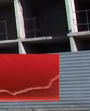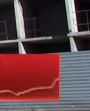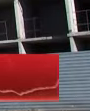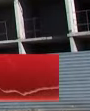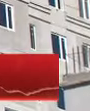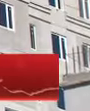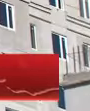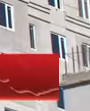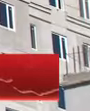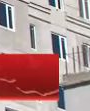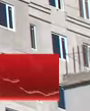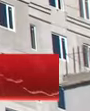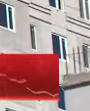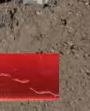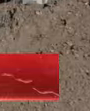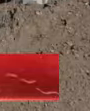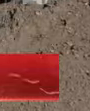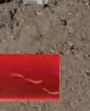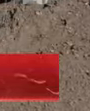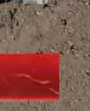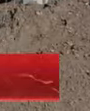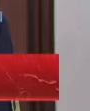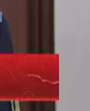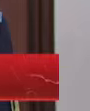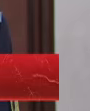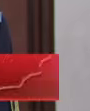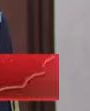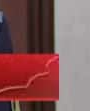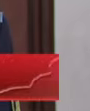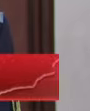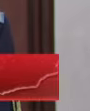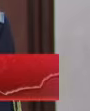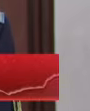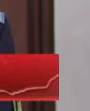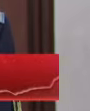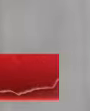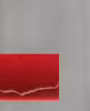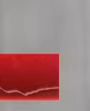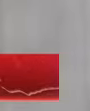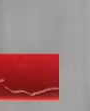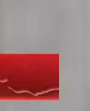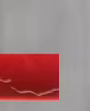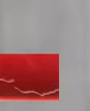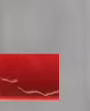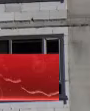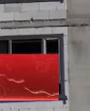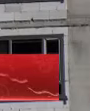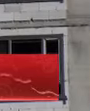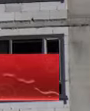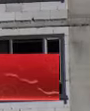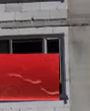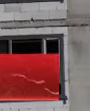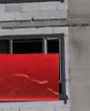Гибель альпинистов в Астане. Прокуроры задержали подозреваемого. Применена мера пресечения в виде содержания под стражей. Кого надзорный орган